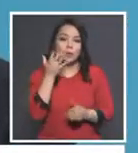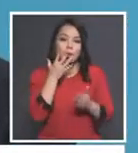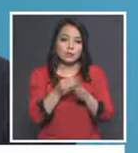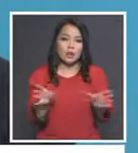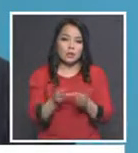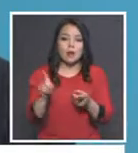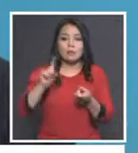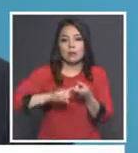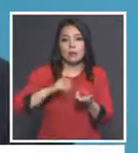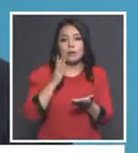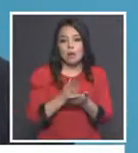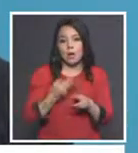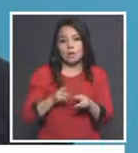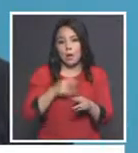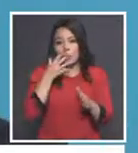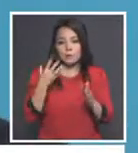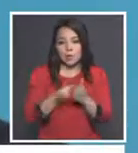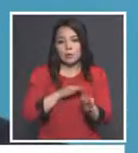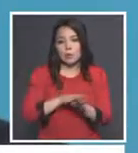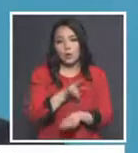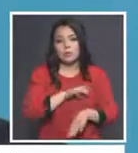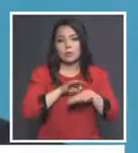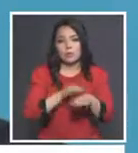байланысты бізге көп жұмыс істеп жатырмыз.